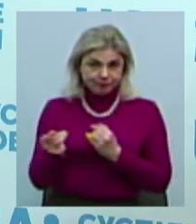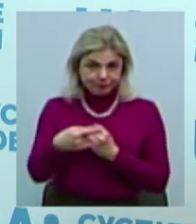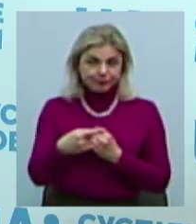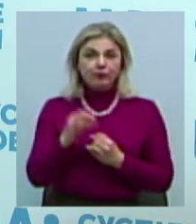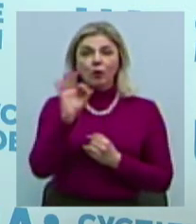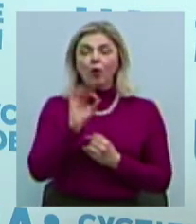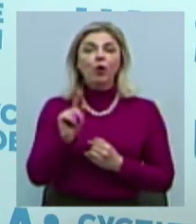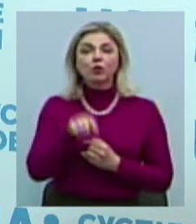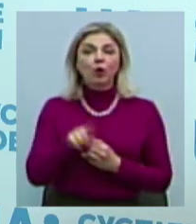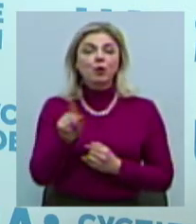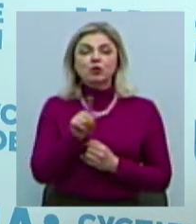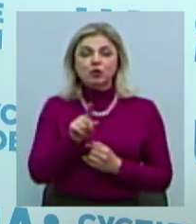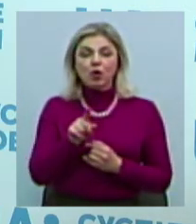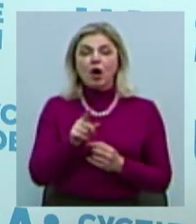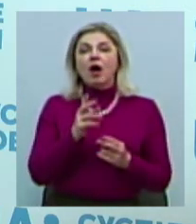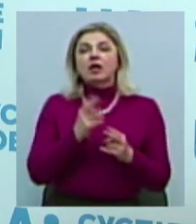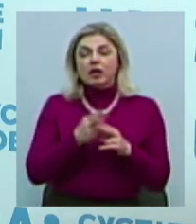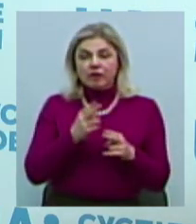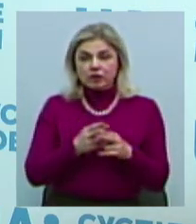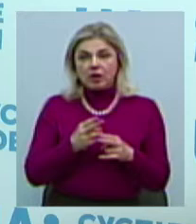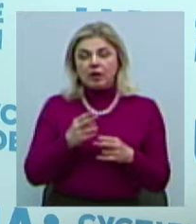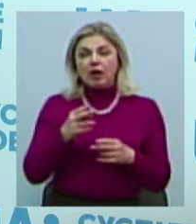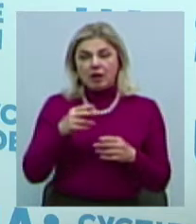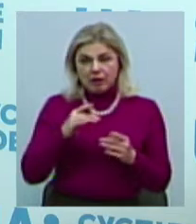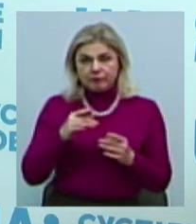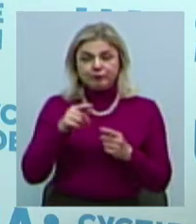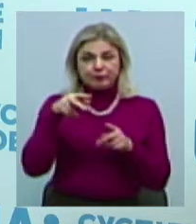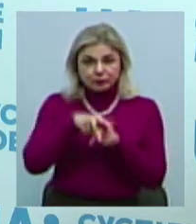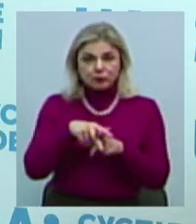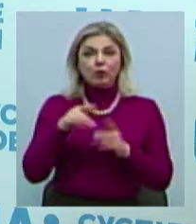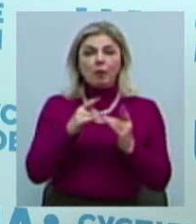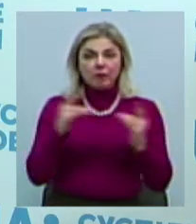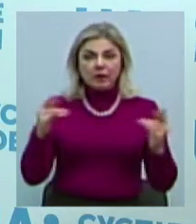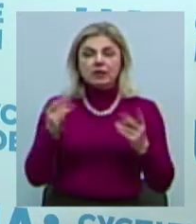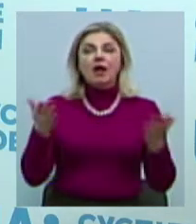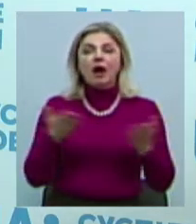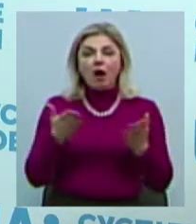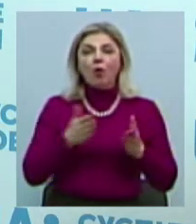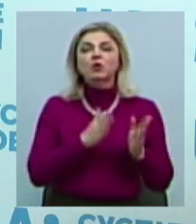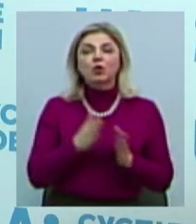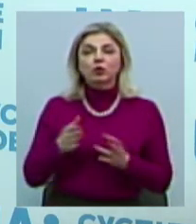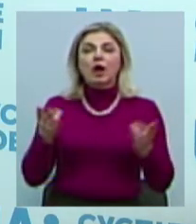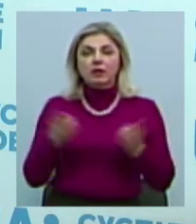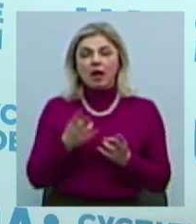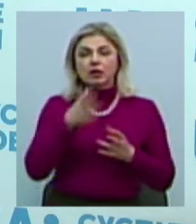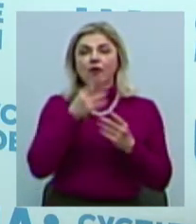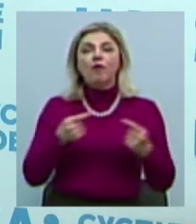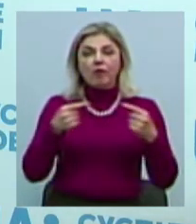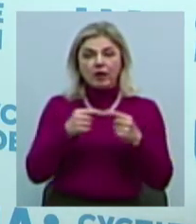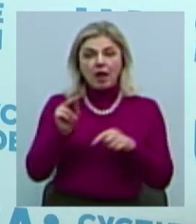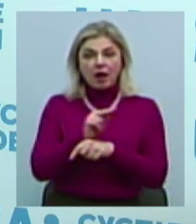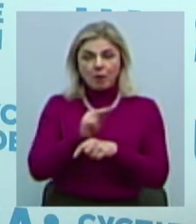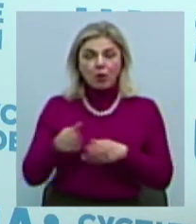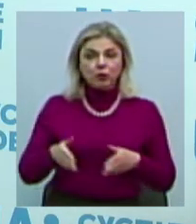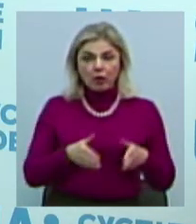те, що заважає відремонтувати міст через Південний Буг, від яких структур залежить своєчасний ремонт мостів та доріг Миколаєва,